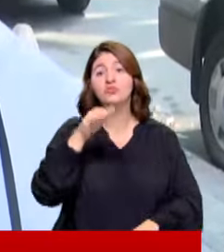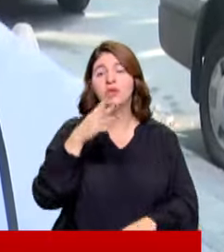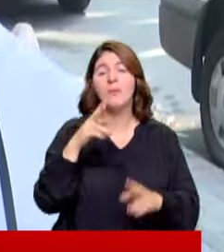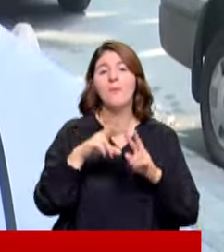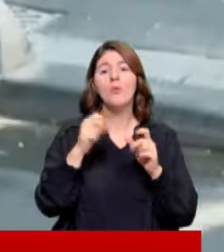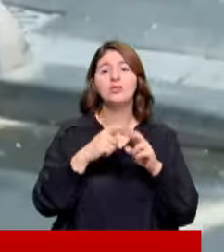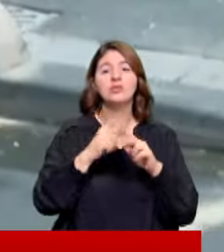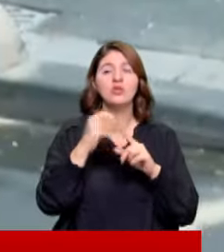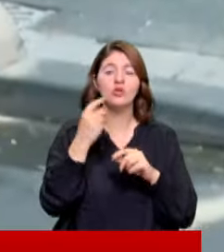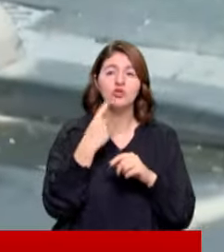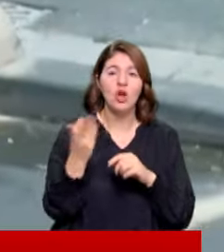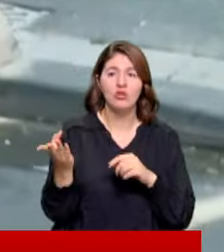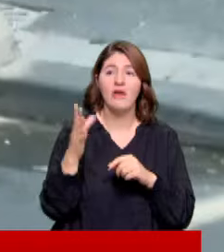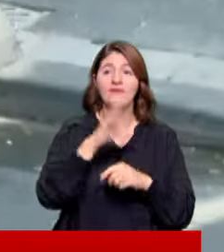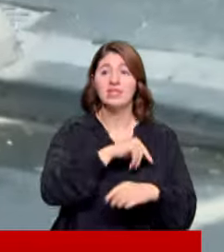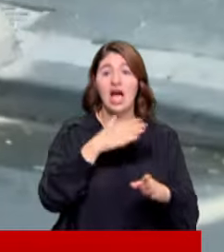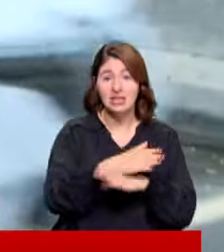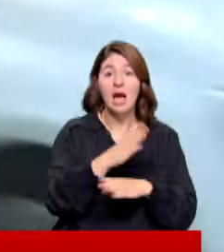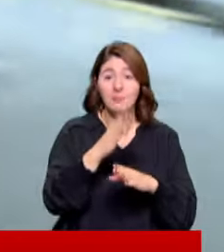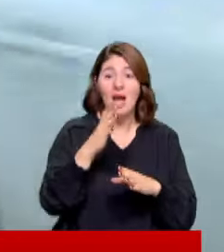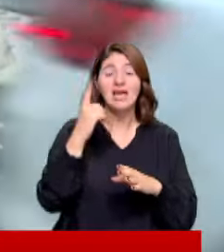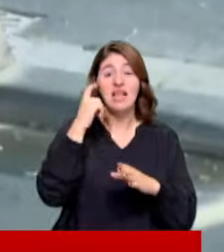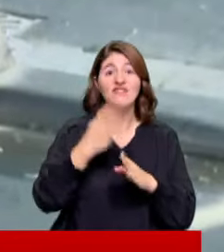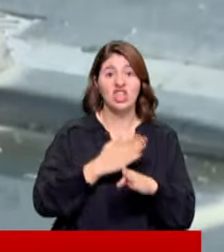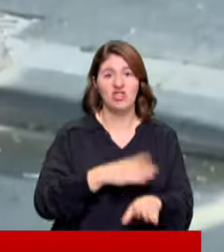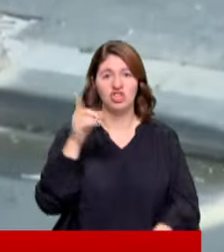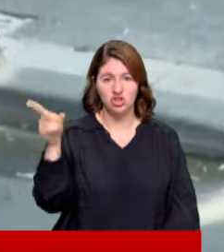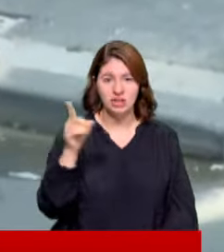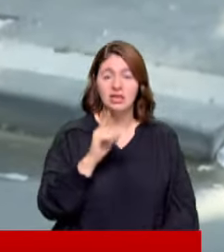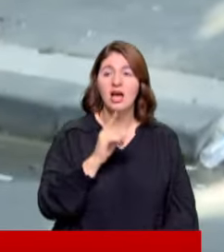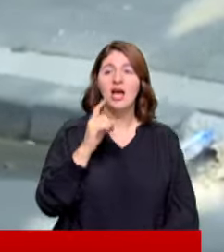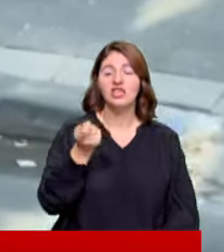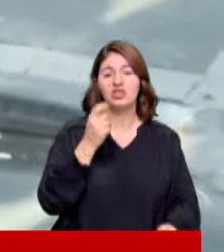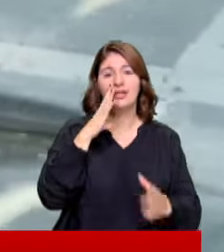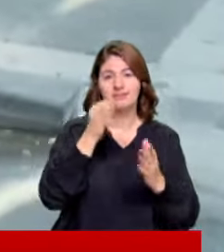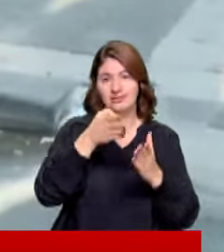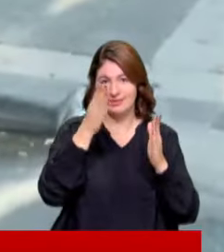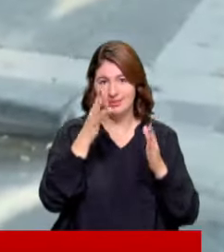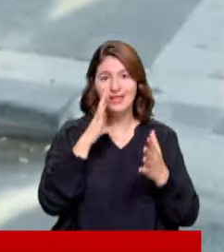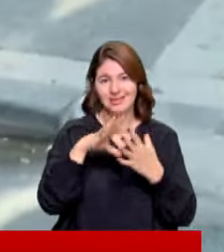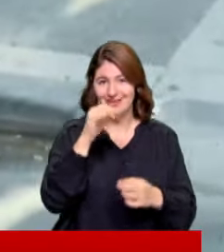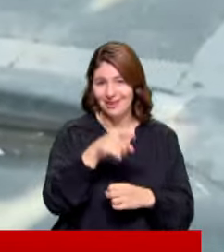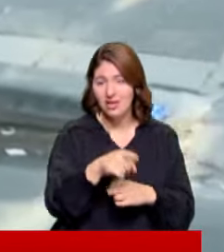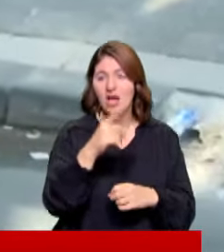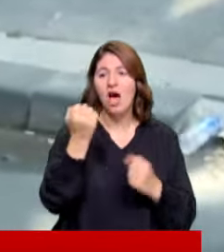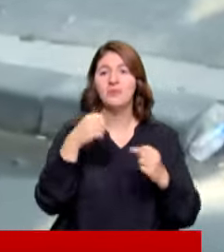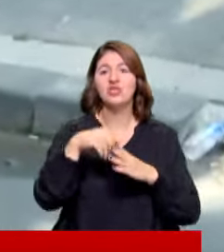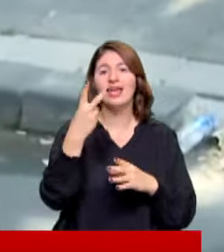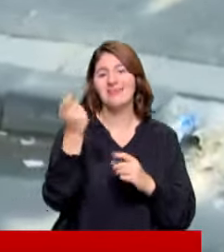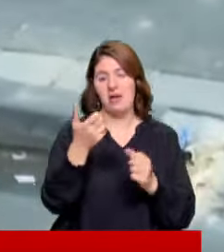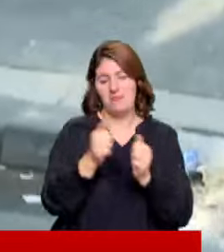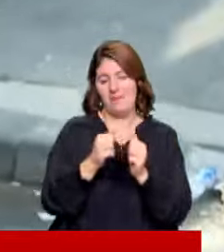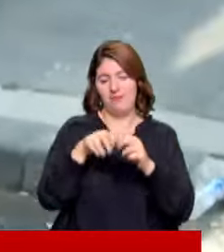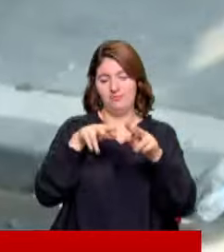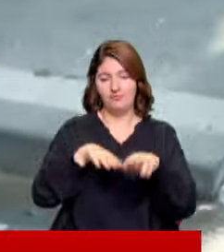Mossad olduğunu söylüyorlar. Filistin asıllı ve İsrail vatandaşı iş insanı İstanbul Kağıthane'de aracında 2 kişiyle